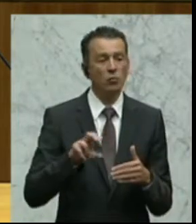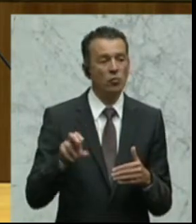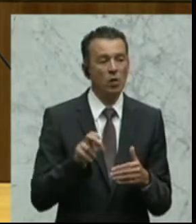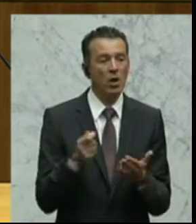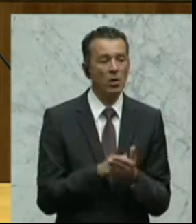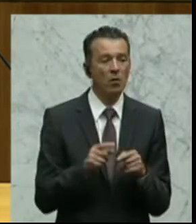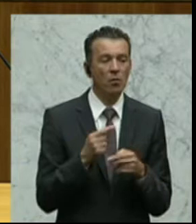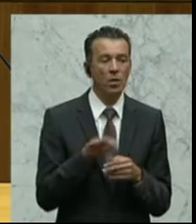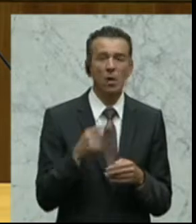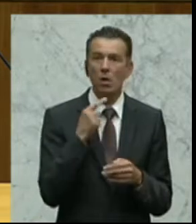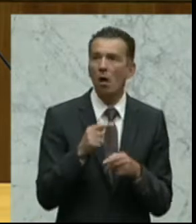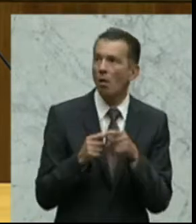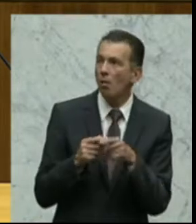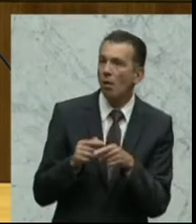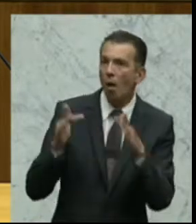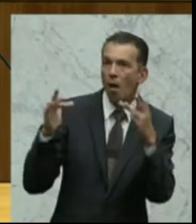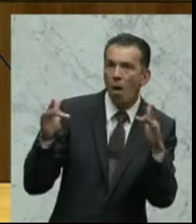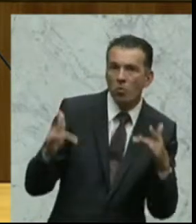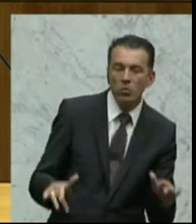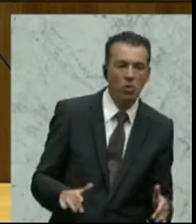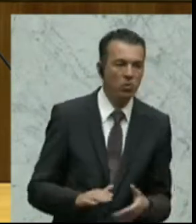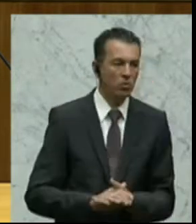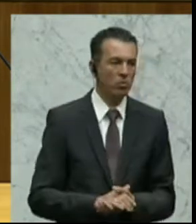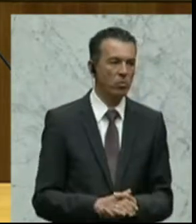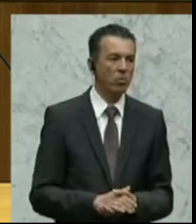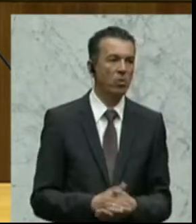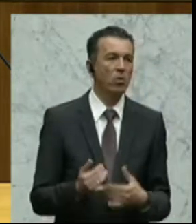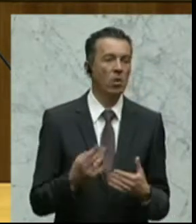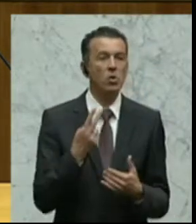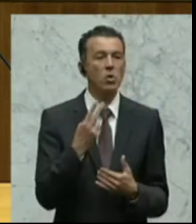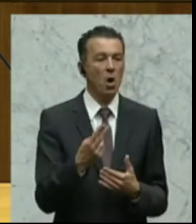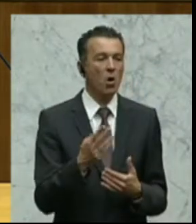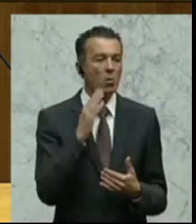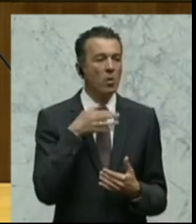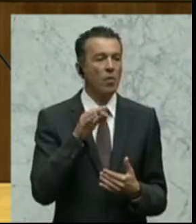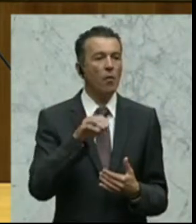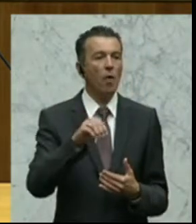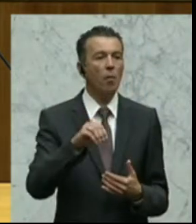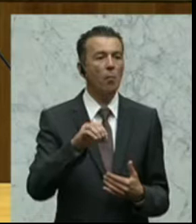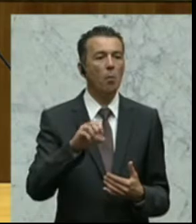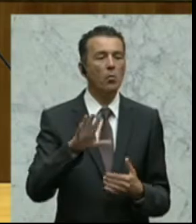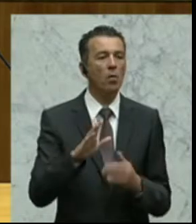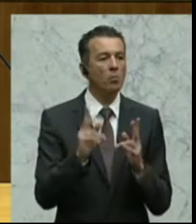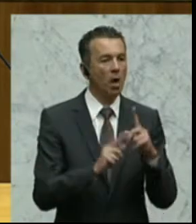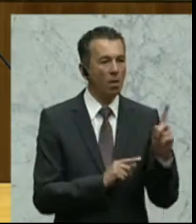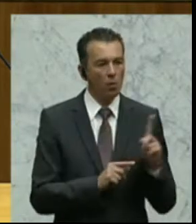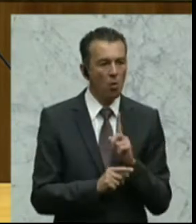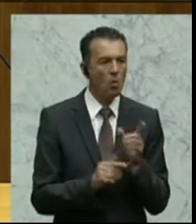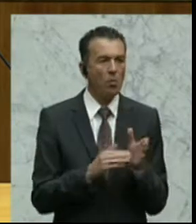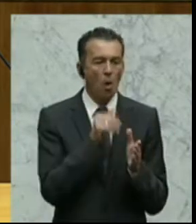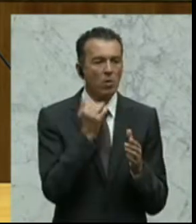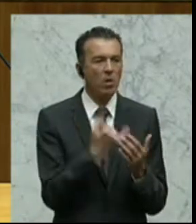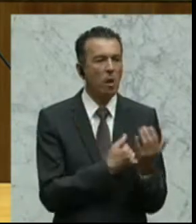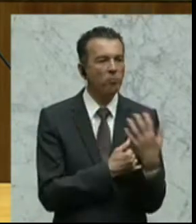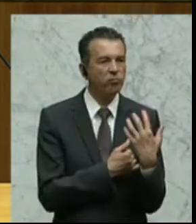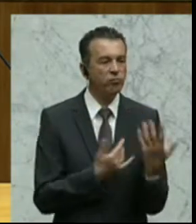waren Villen in unserer Wahrnehmung. Und schauen Sie doch bitte, Sie, Frau Moser, Sie haben die Möglichkeit, dass Sie nachher hervorgehen, Sie brauchen nicht immer dazwischen sprechen, auch